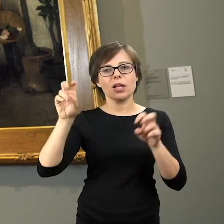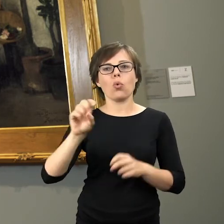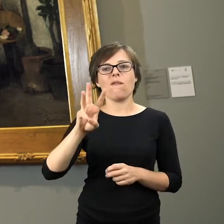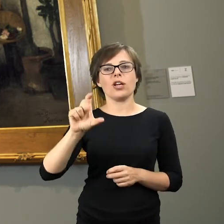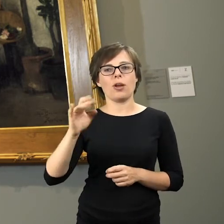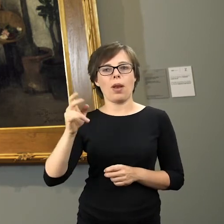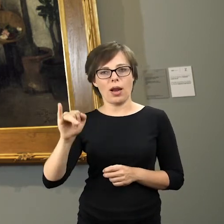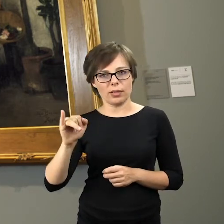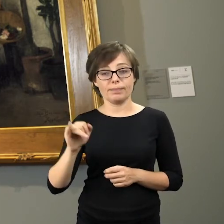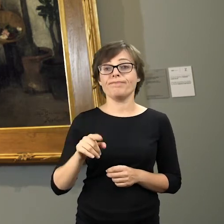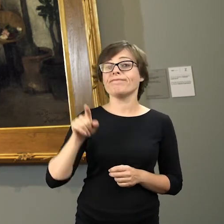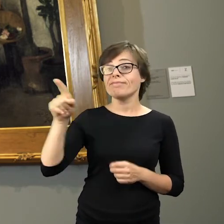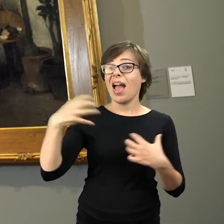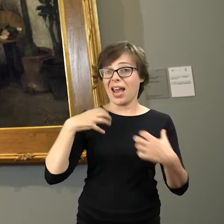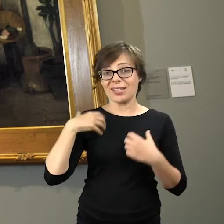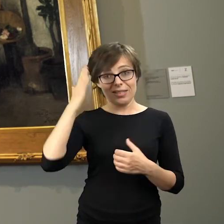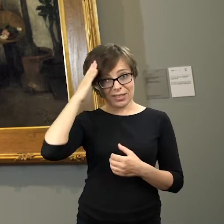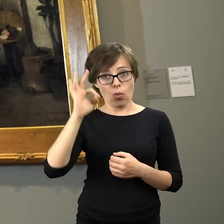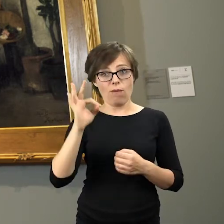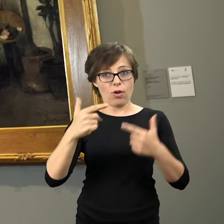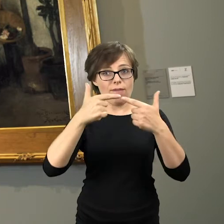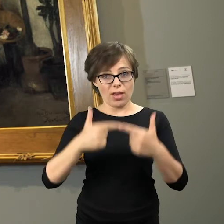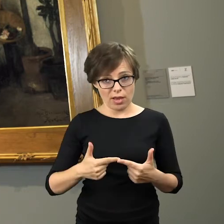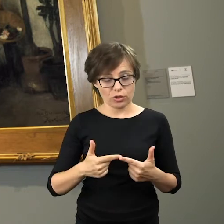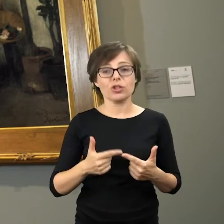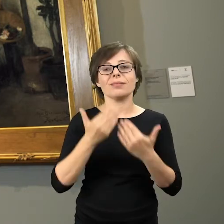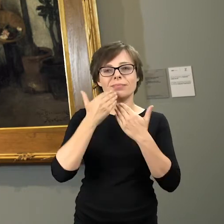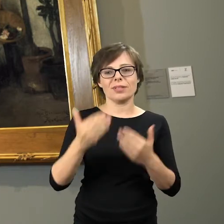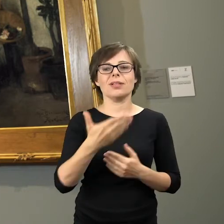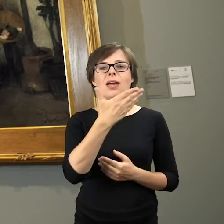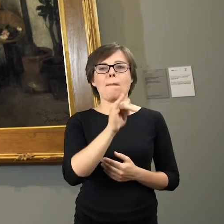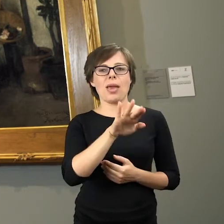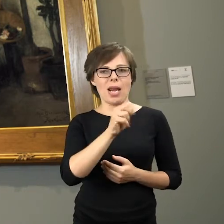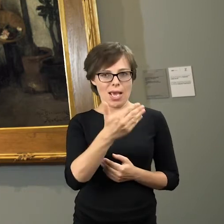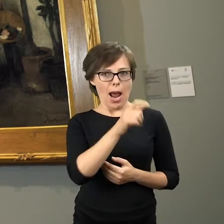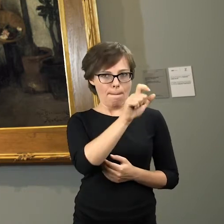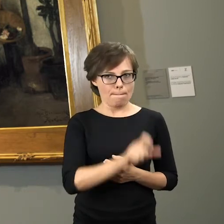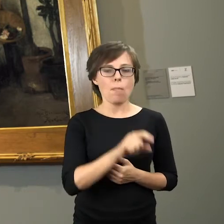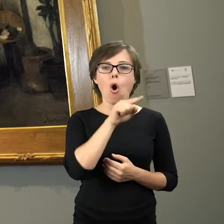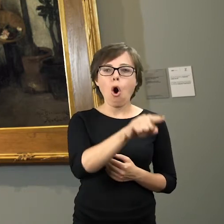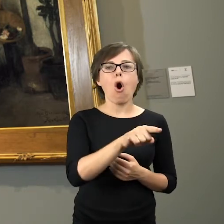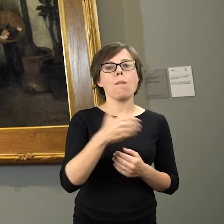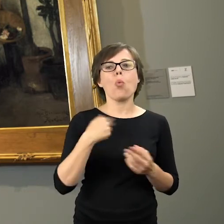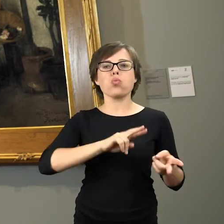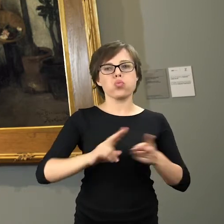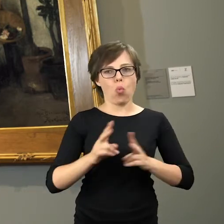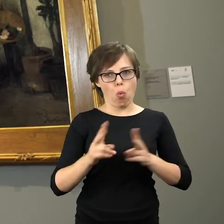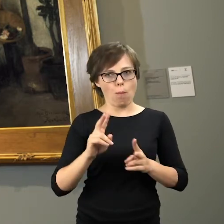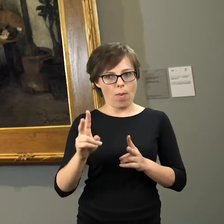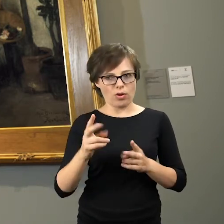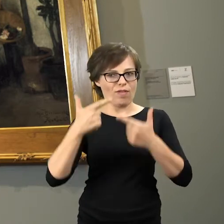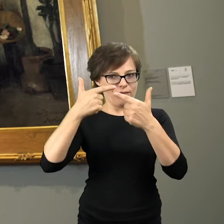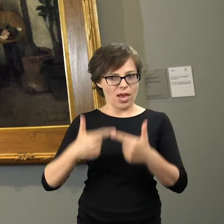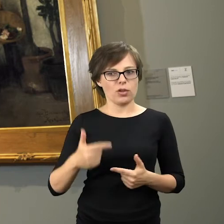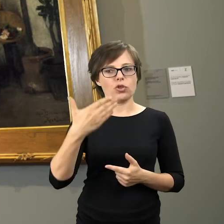twórczością artystka była zaznajomiona, to za sprawą Mirjama, który tłumaczył dzieła Metternika i to on